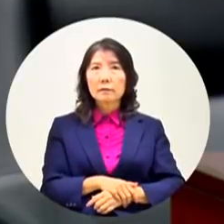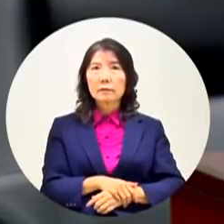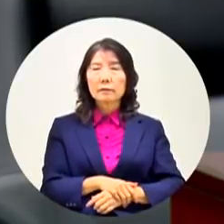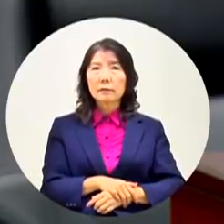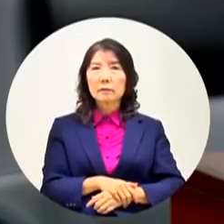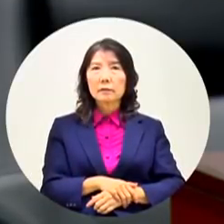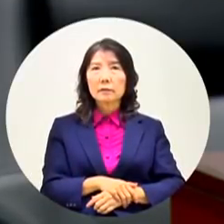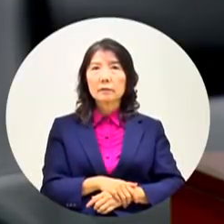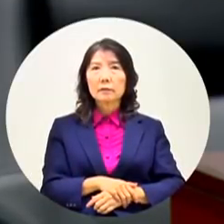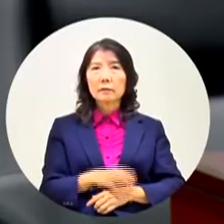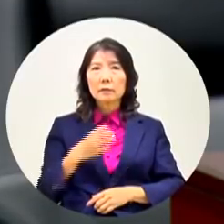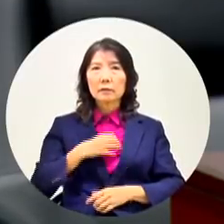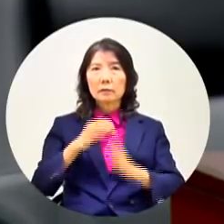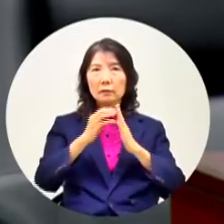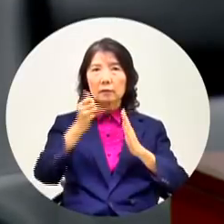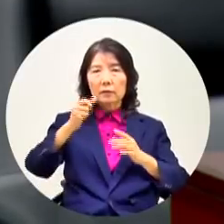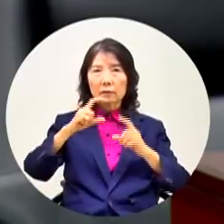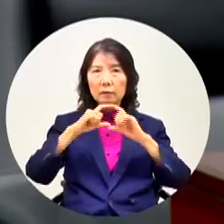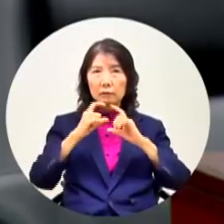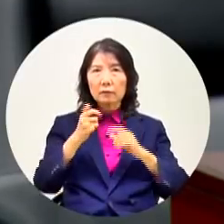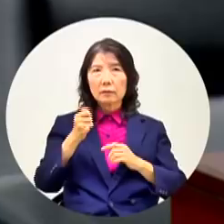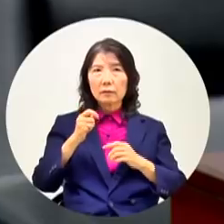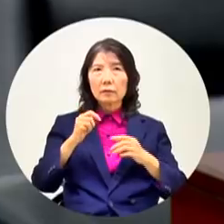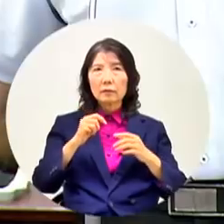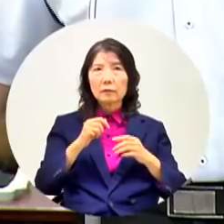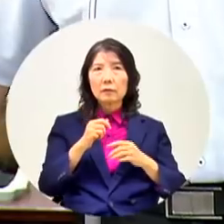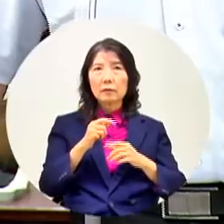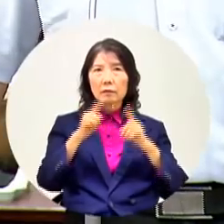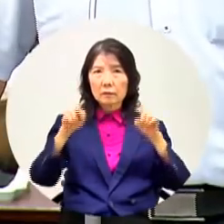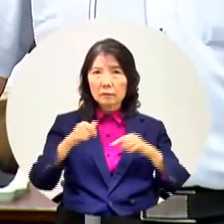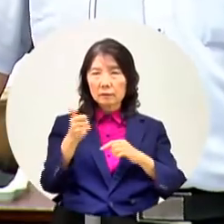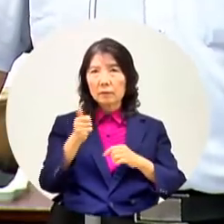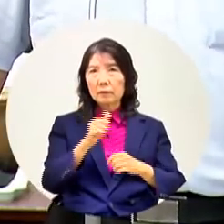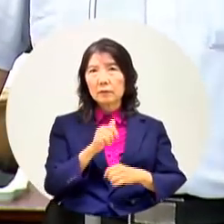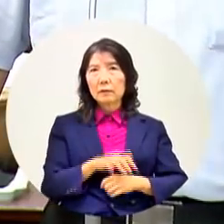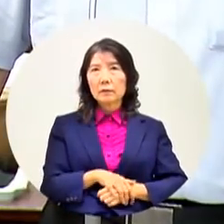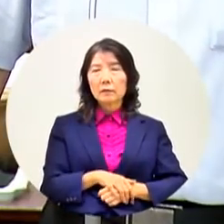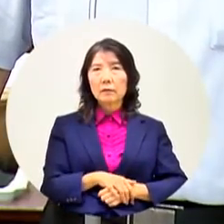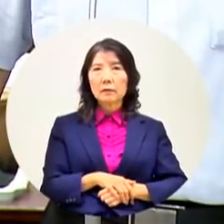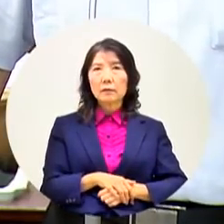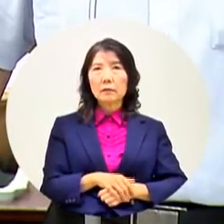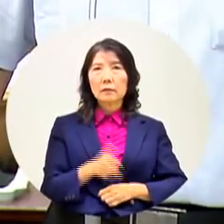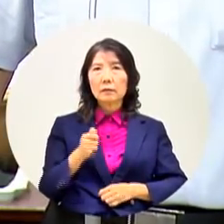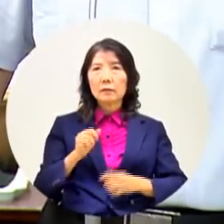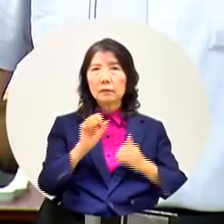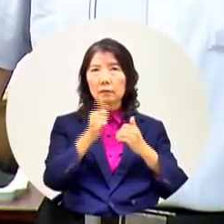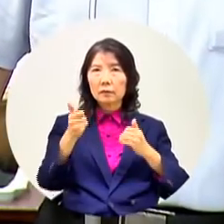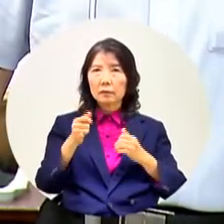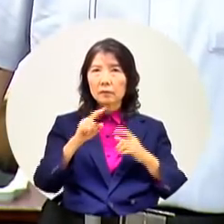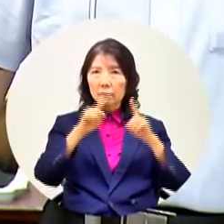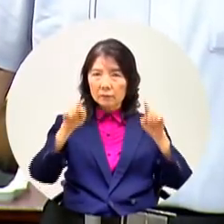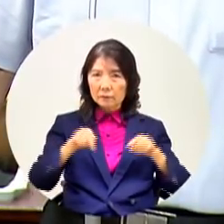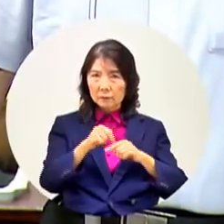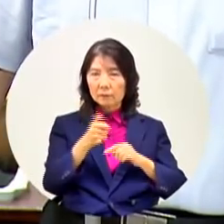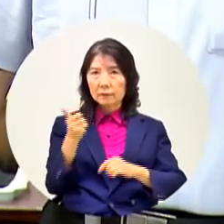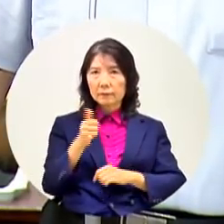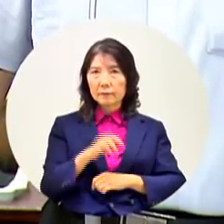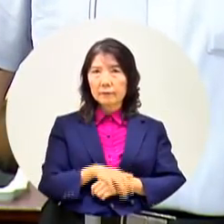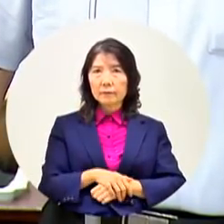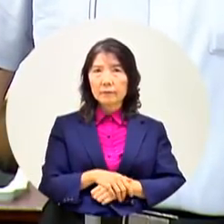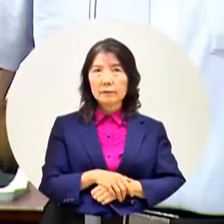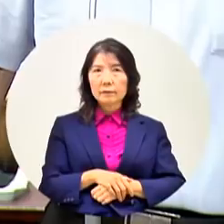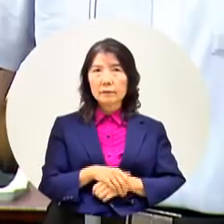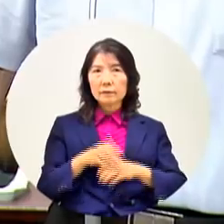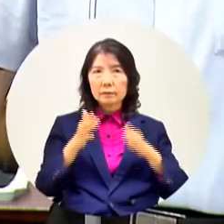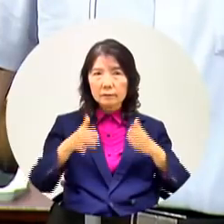由吴局长来答复，谢谢汉中议员。 吴局长， 好，谢谢议长，谢谢张议员对这个黄姓